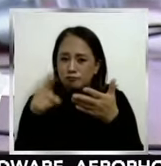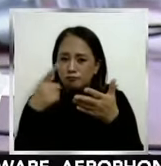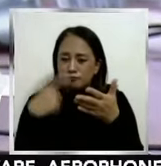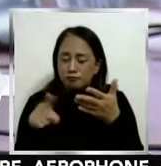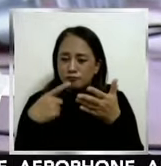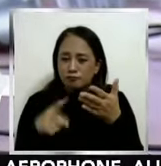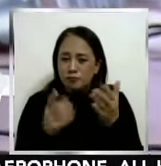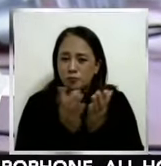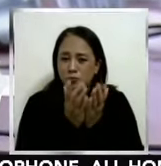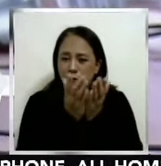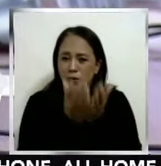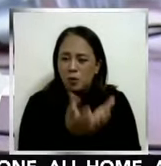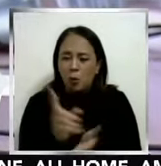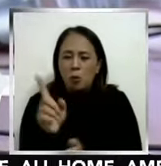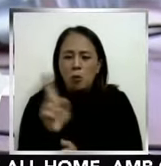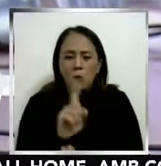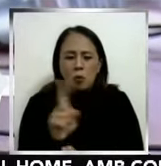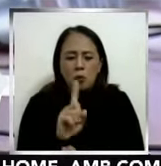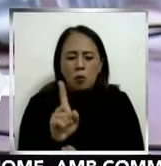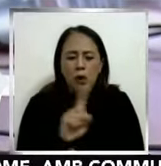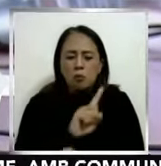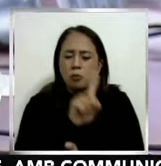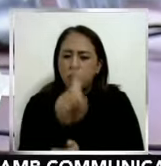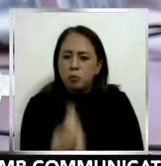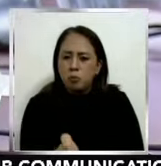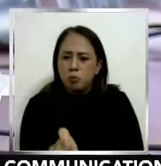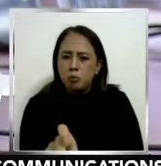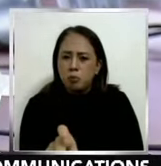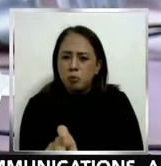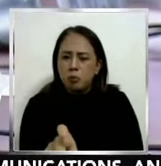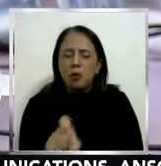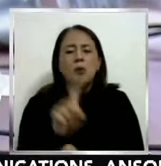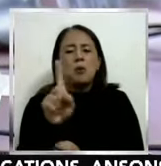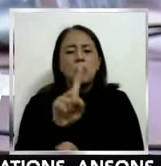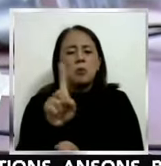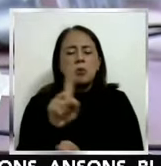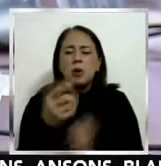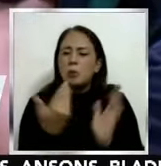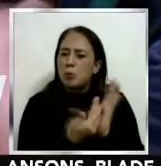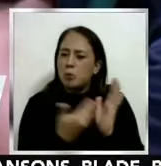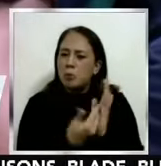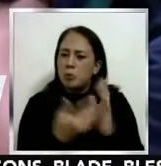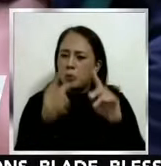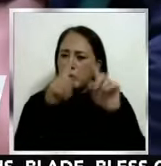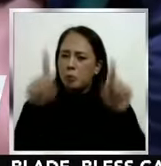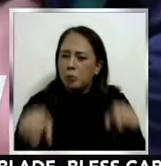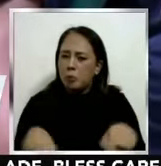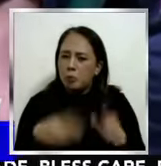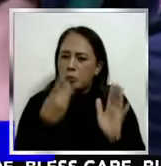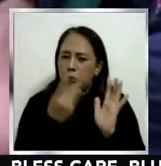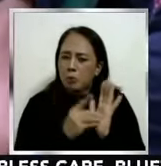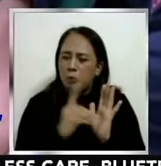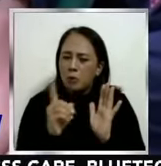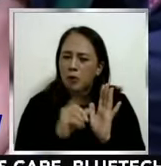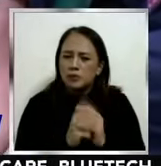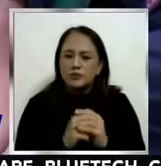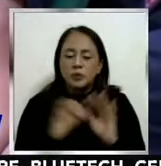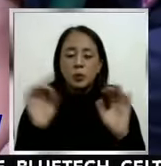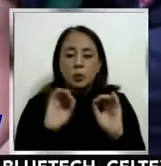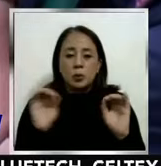ano-ano po yung mga tinatanong nyo doon? Ano-ano mga dokumentong hinahanap nyo? Wala po, check sir,